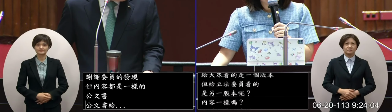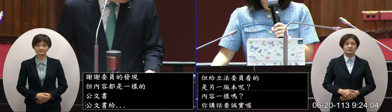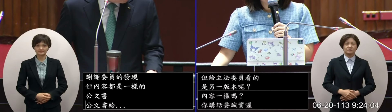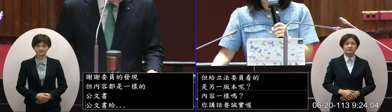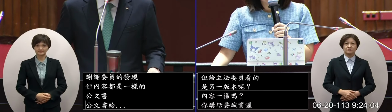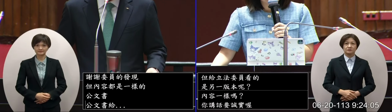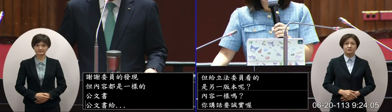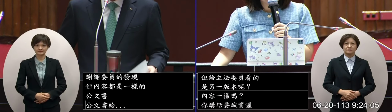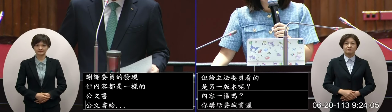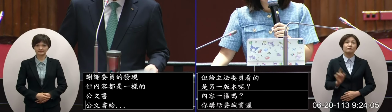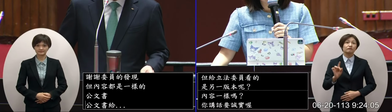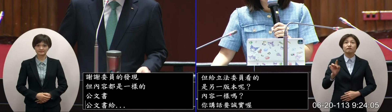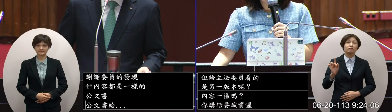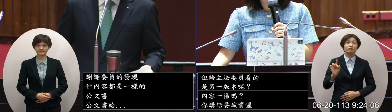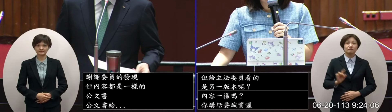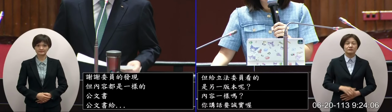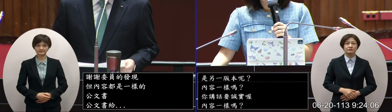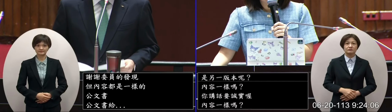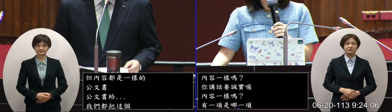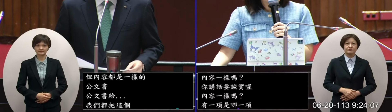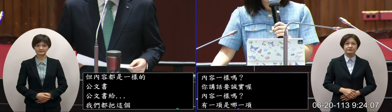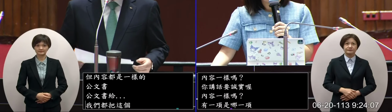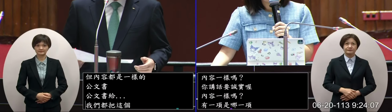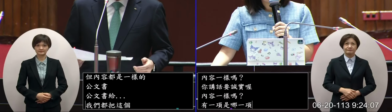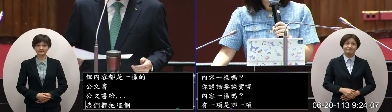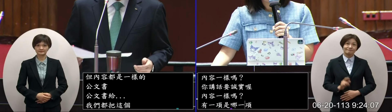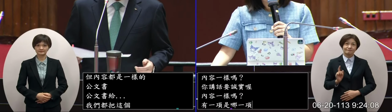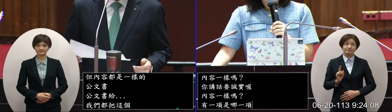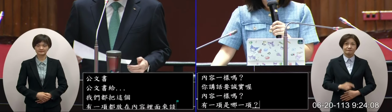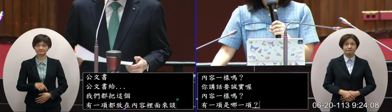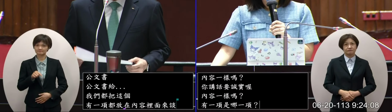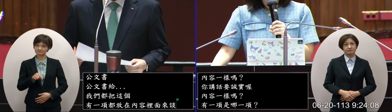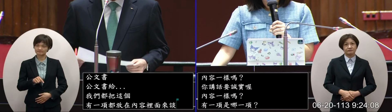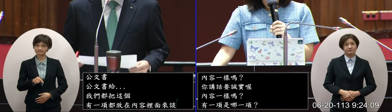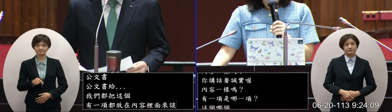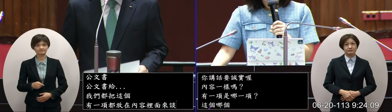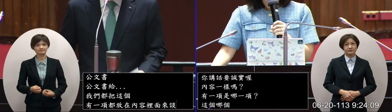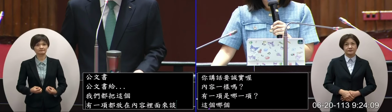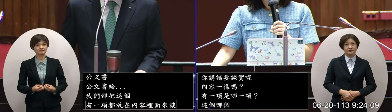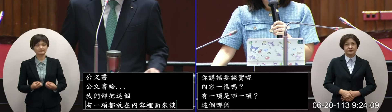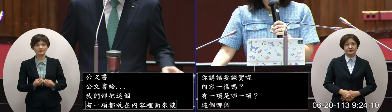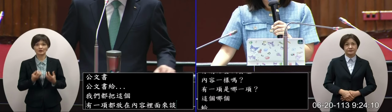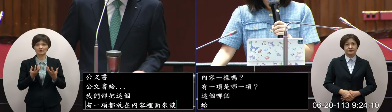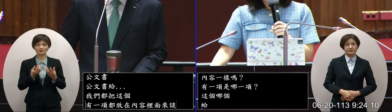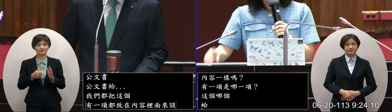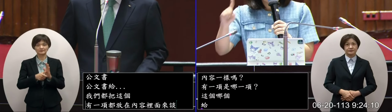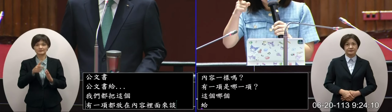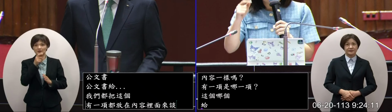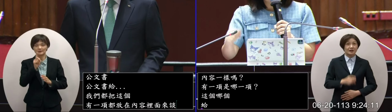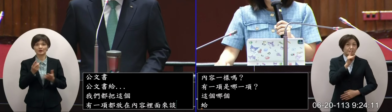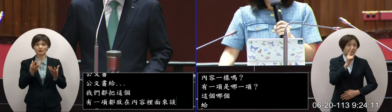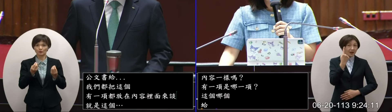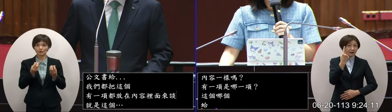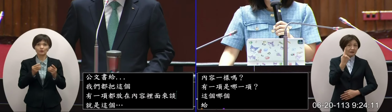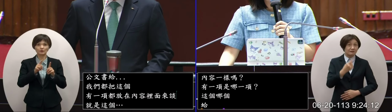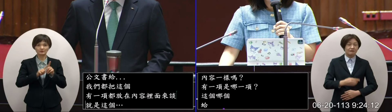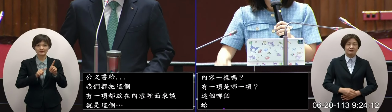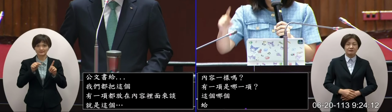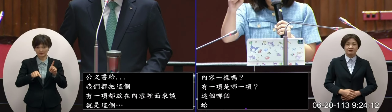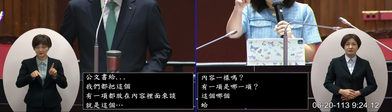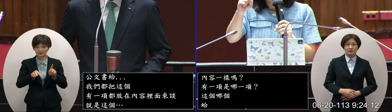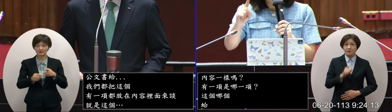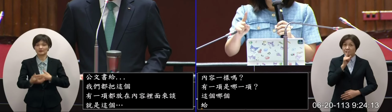个， 这个哪个？ 啊？无差别那一项，对对对。 只有一项吗？ 无差